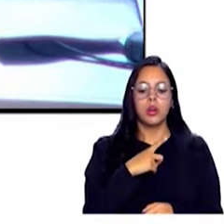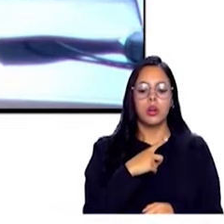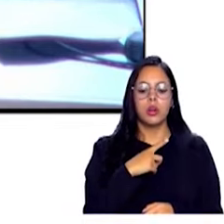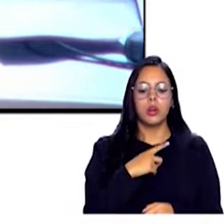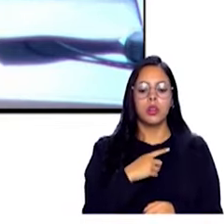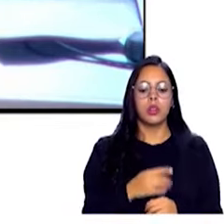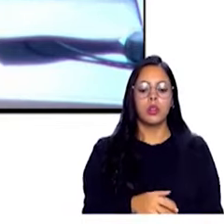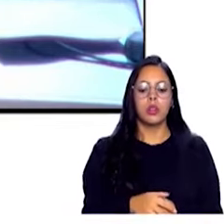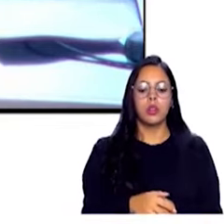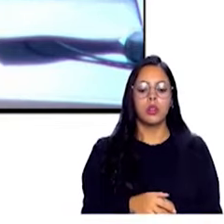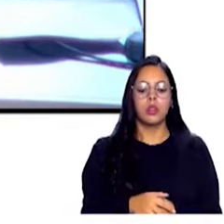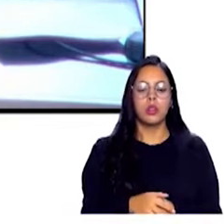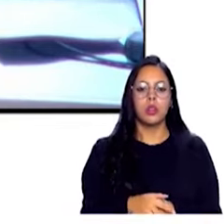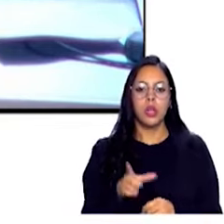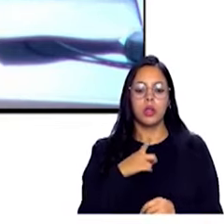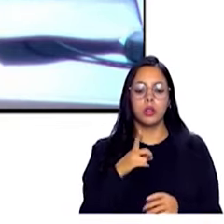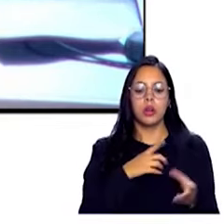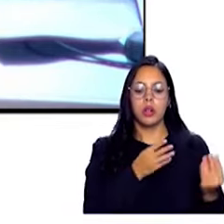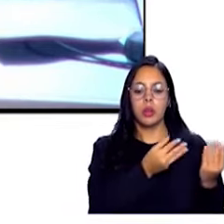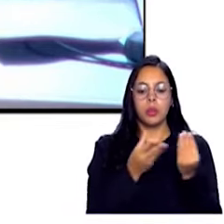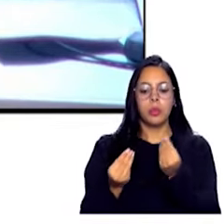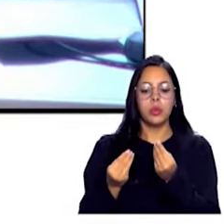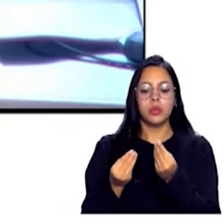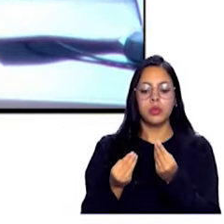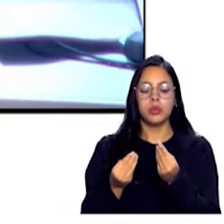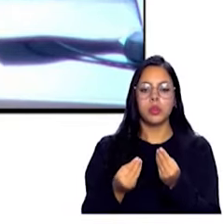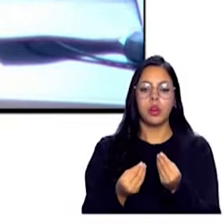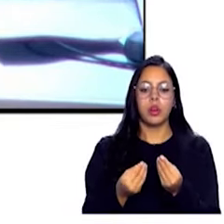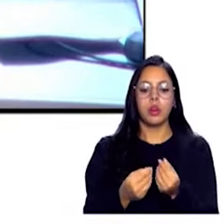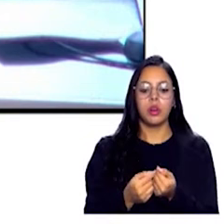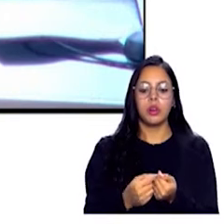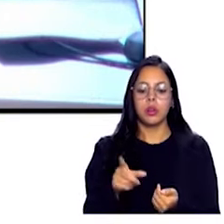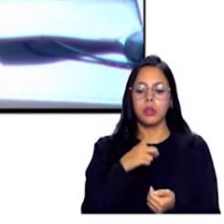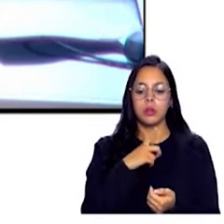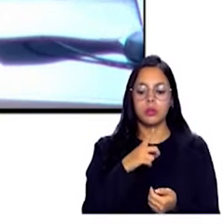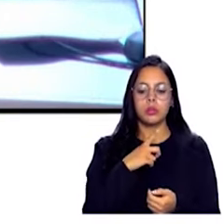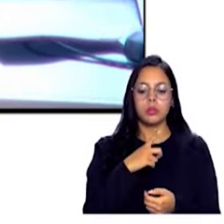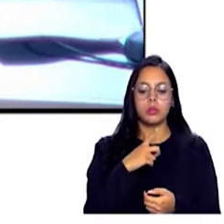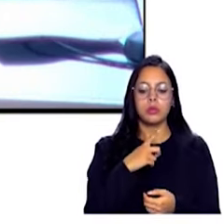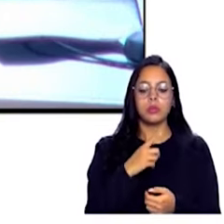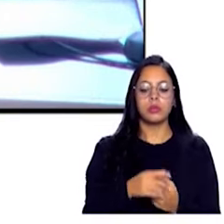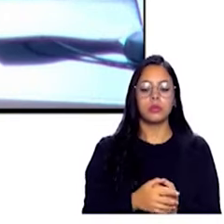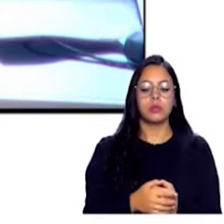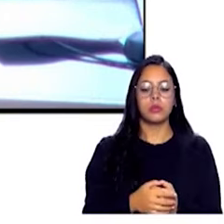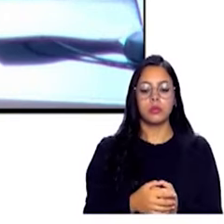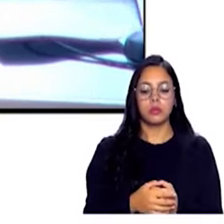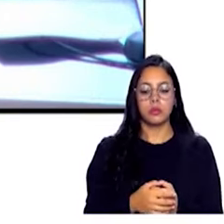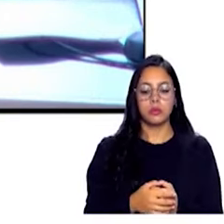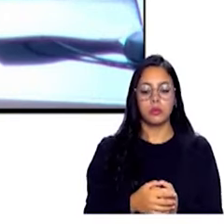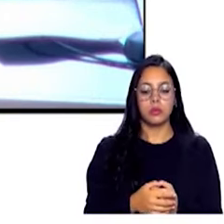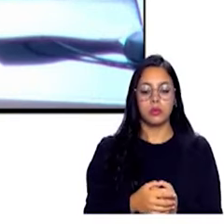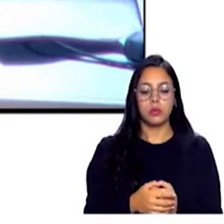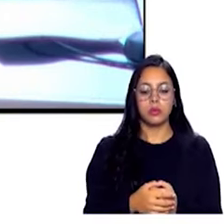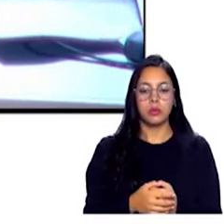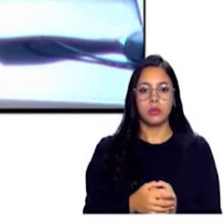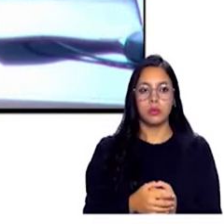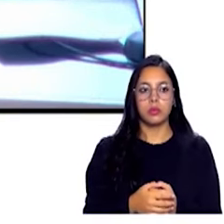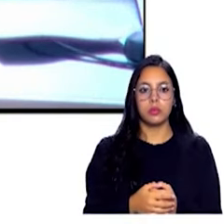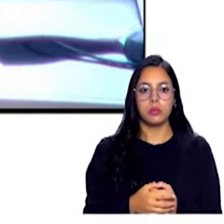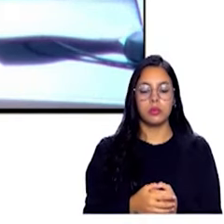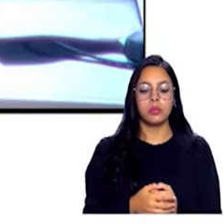ressemblent pas beaucoup ET qui évoluent au gré des volontés politiques donc ces deux